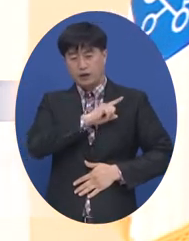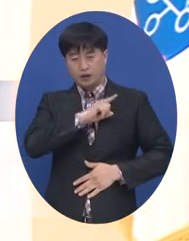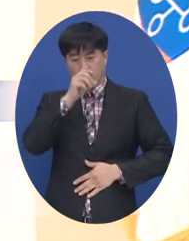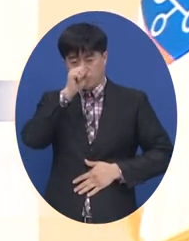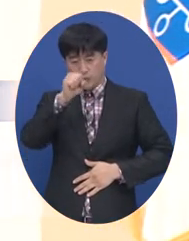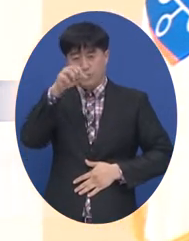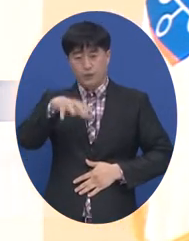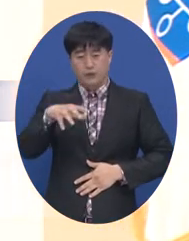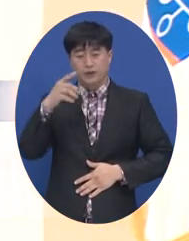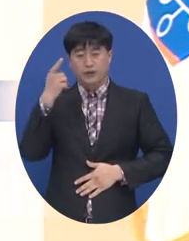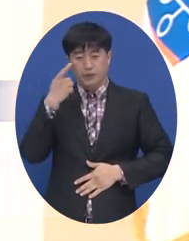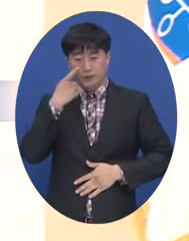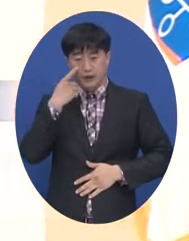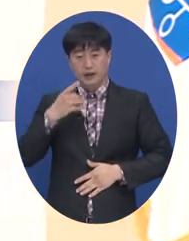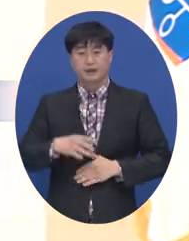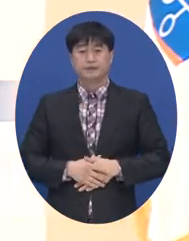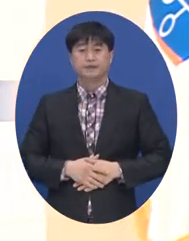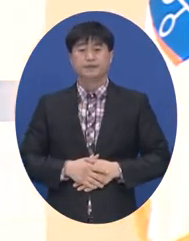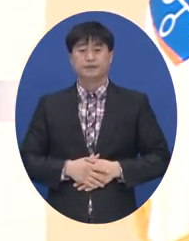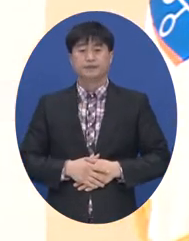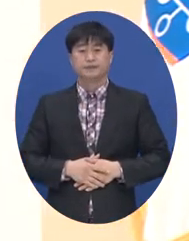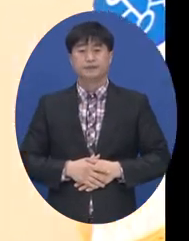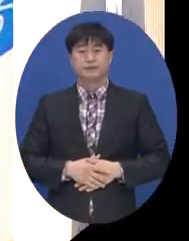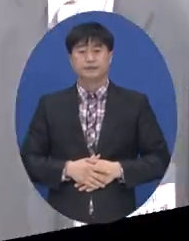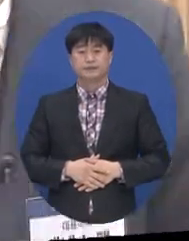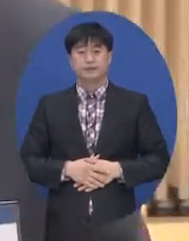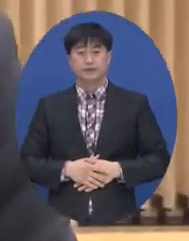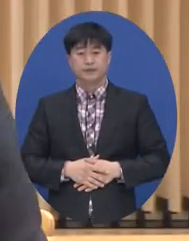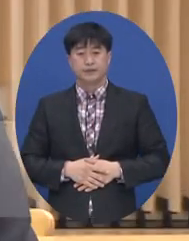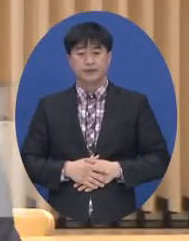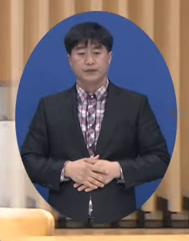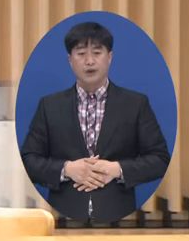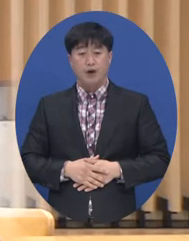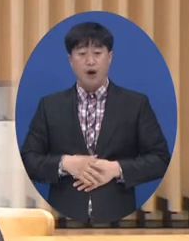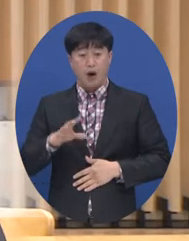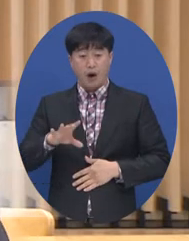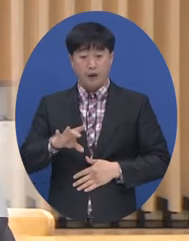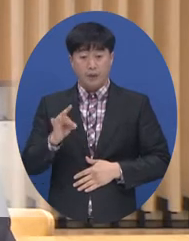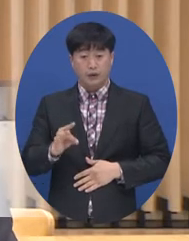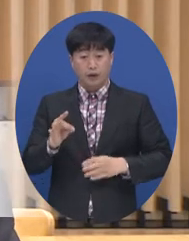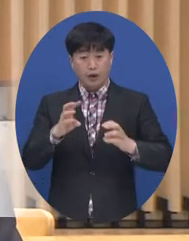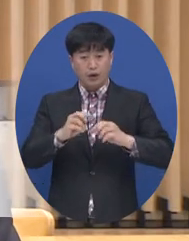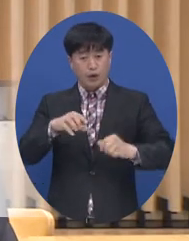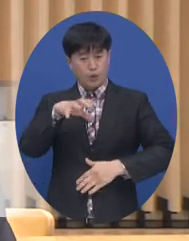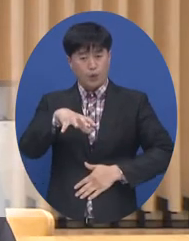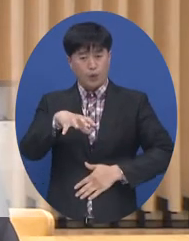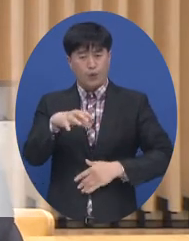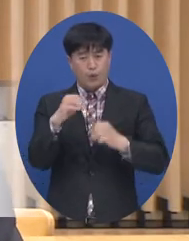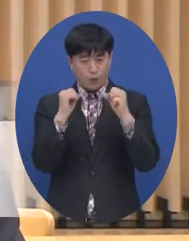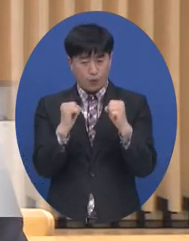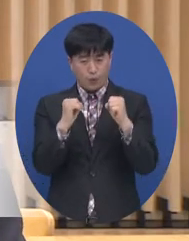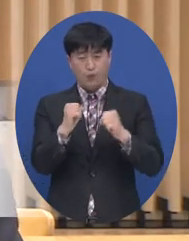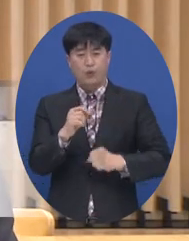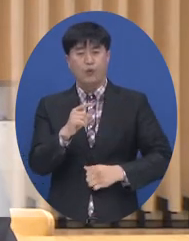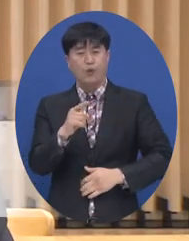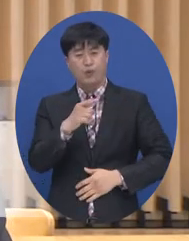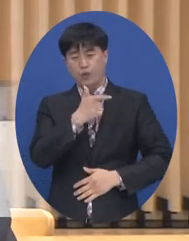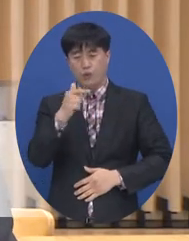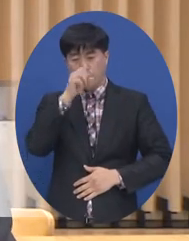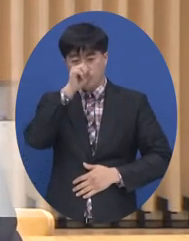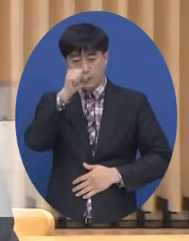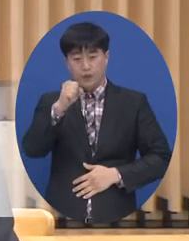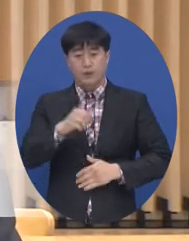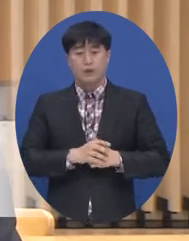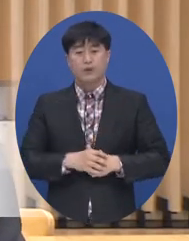and offline customer, and it's a perfect location for us. Because the location is very, very good. The